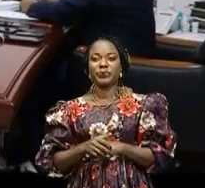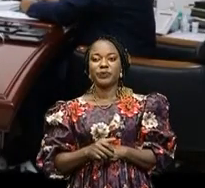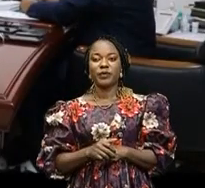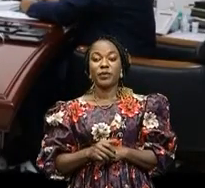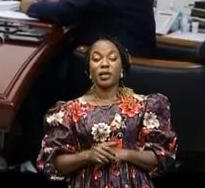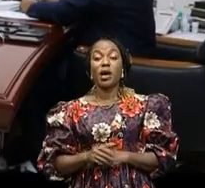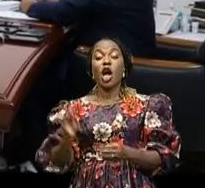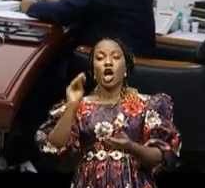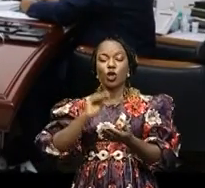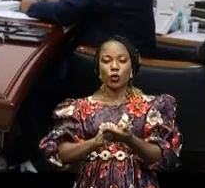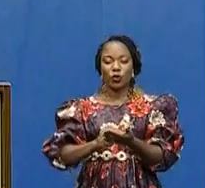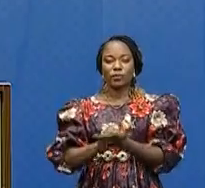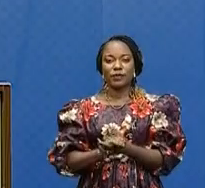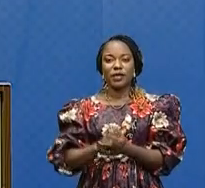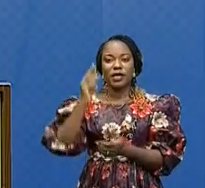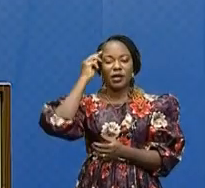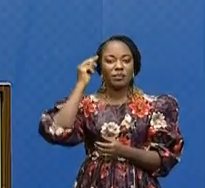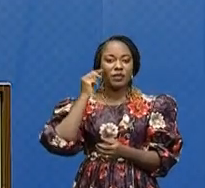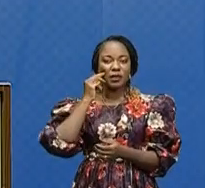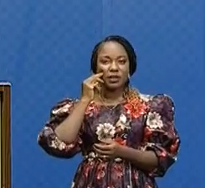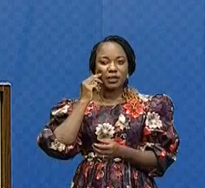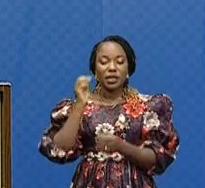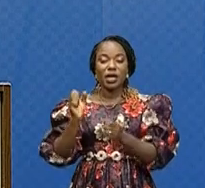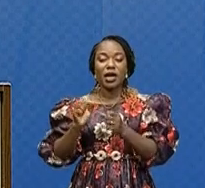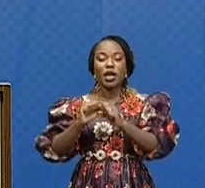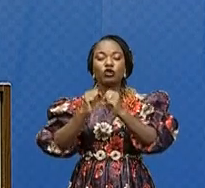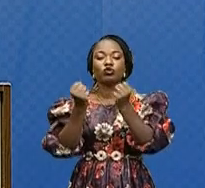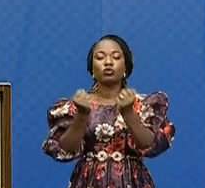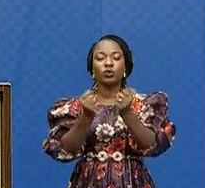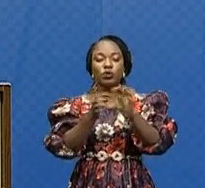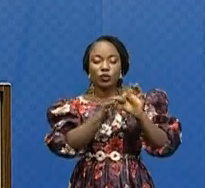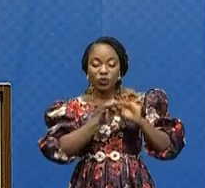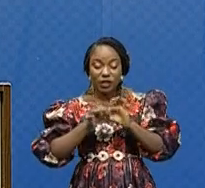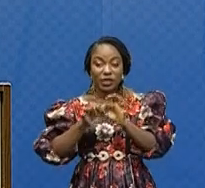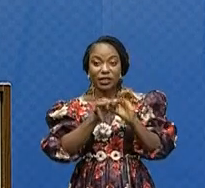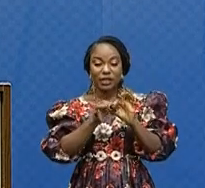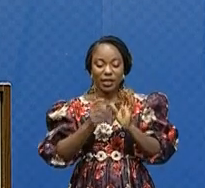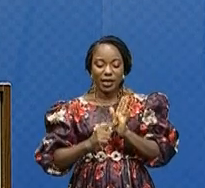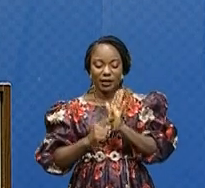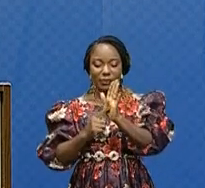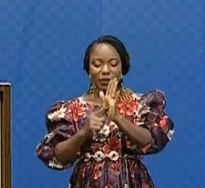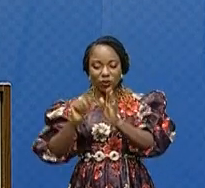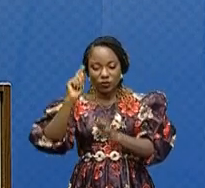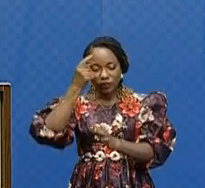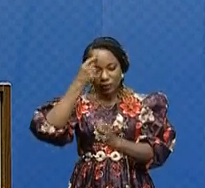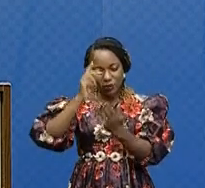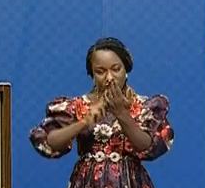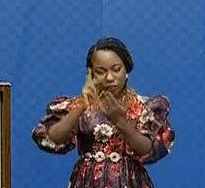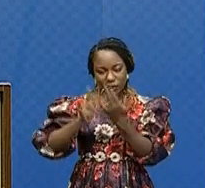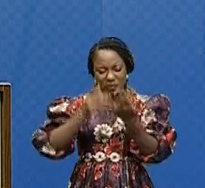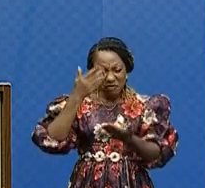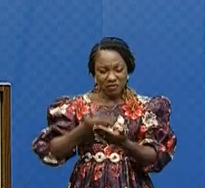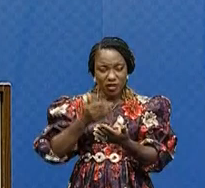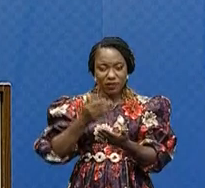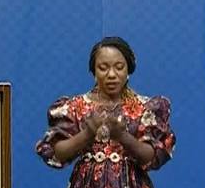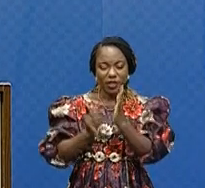À son tour, le ministre de la Solidarité a présenté au gouvernement le programme d'urgence intégré